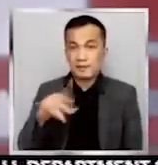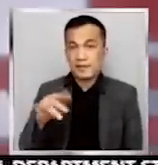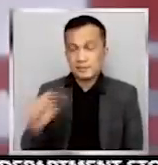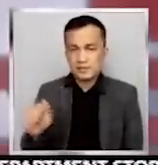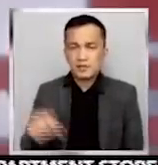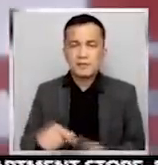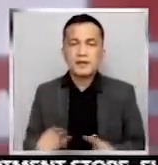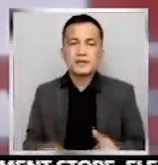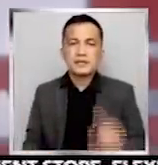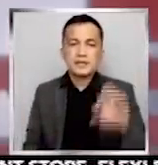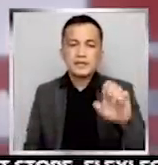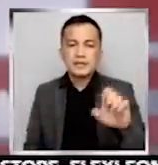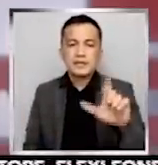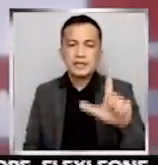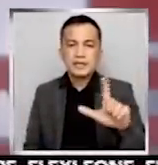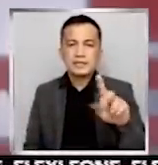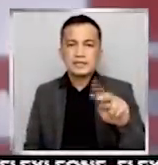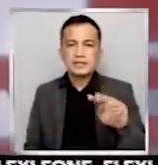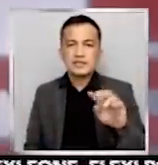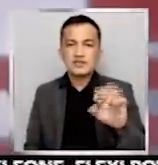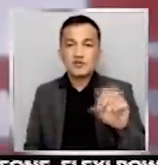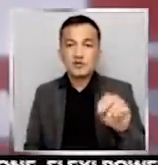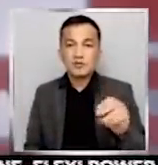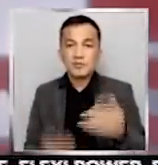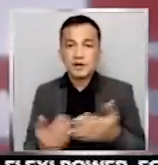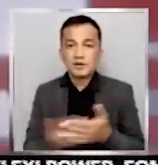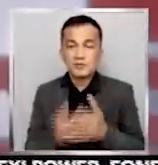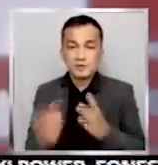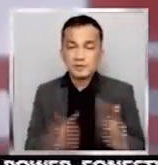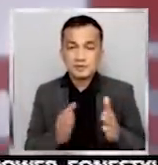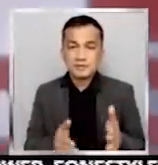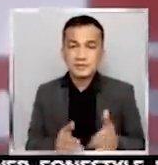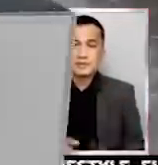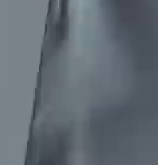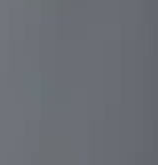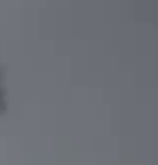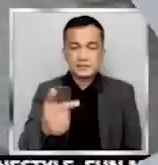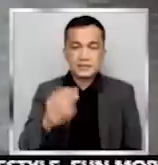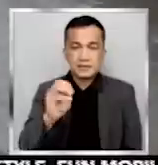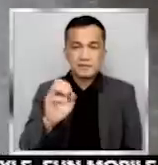Nino naman ang bagong paghahandaan. At yan po ang tinutukan ni Mark Salazar.